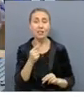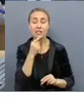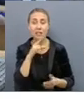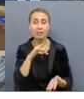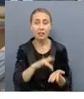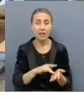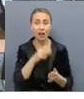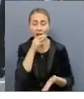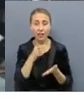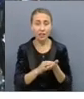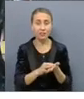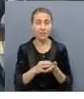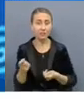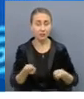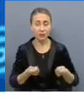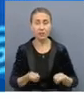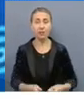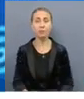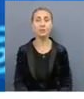и ответственных ведомств.